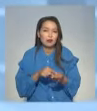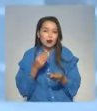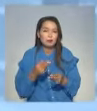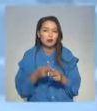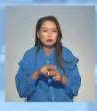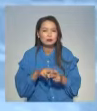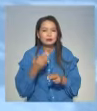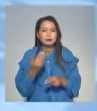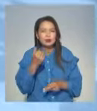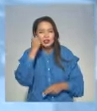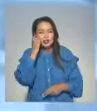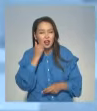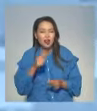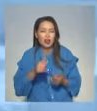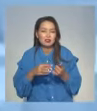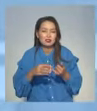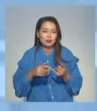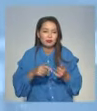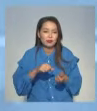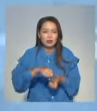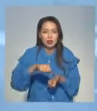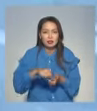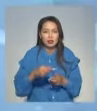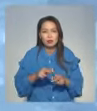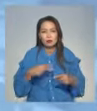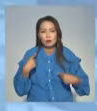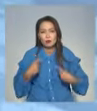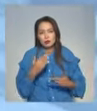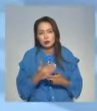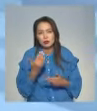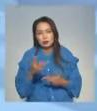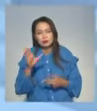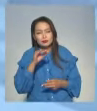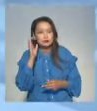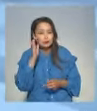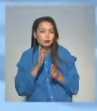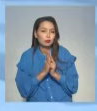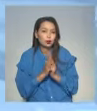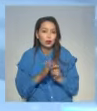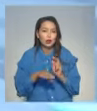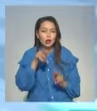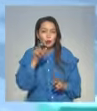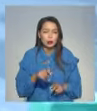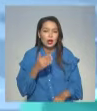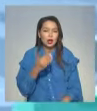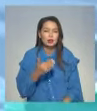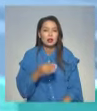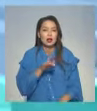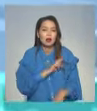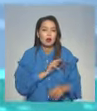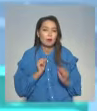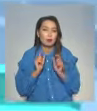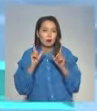жеткен тас жолдар мазалап отыр. Сайлаушылармен кездесіп, мұң мұқтажына тағы бір мәрте құлақ түрген депутаттардың өңірлерге жасаған сапар